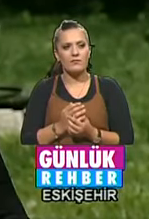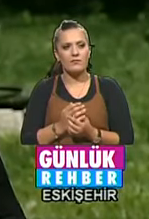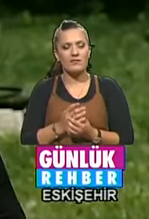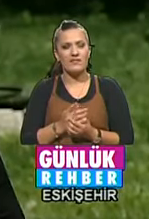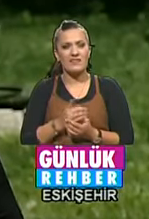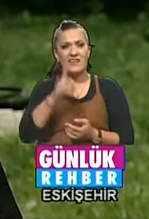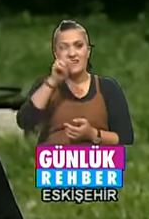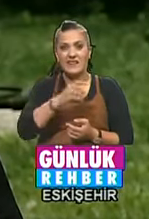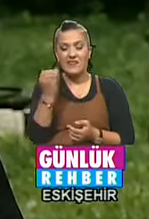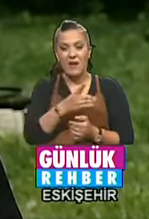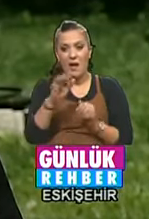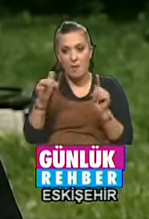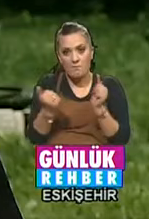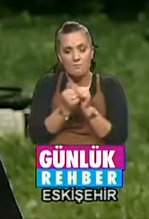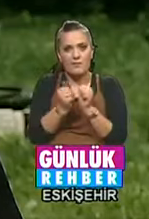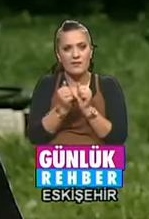ilk defa bir araya